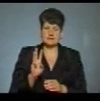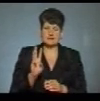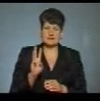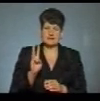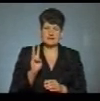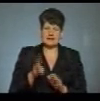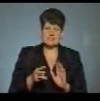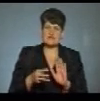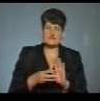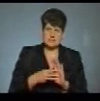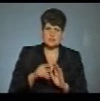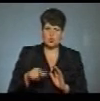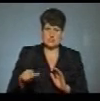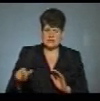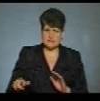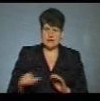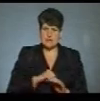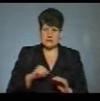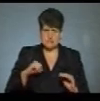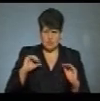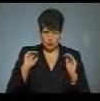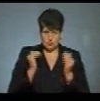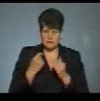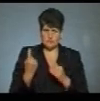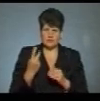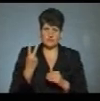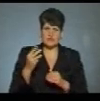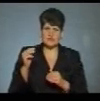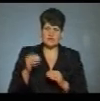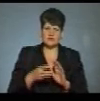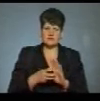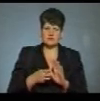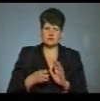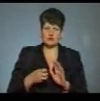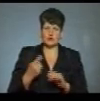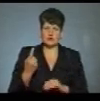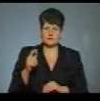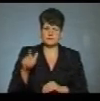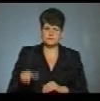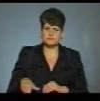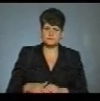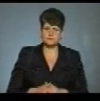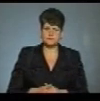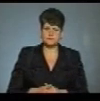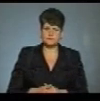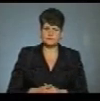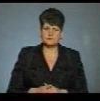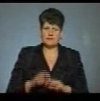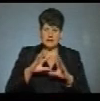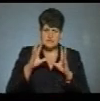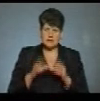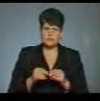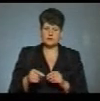38 осіб. На самоізоляції в області 2801 особа. Загалом